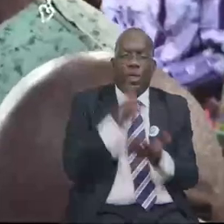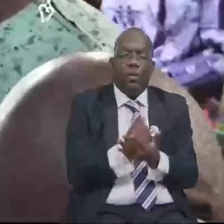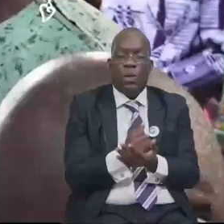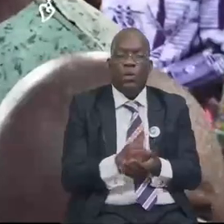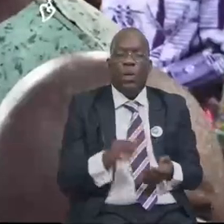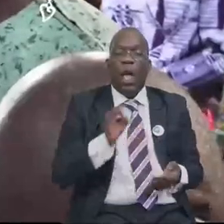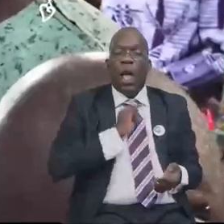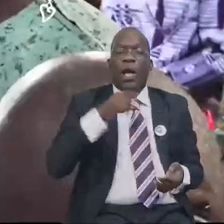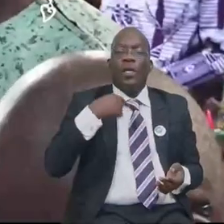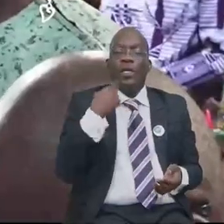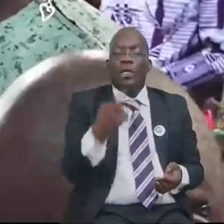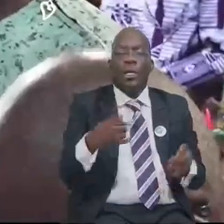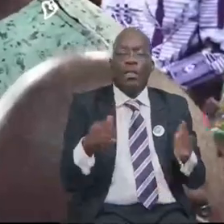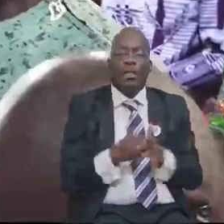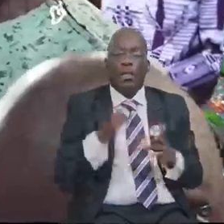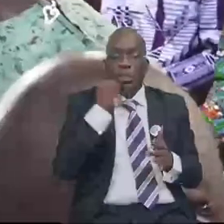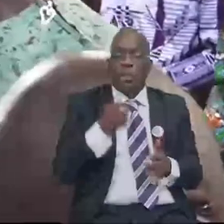J'ai dit c'est là.